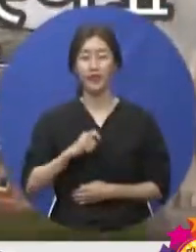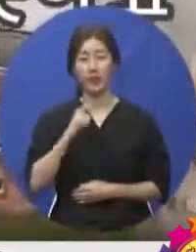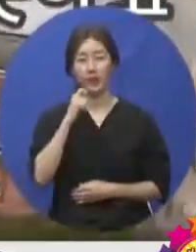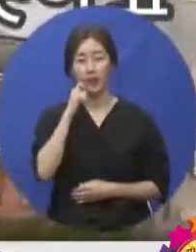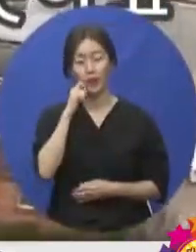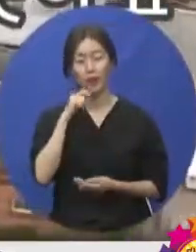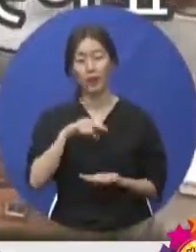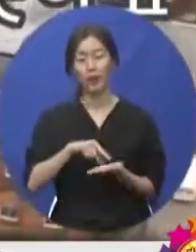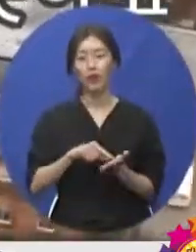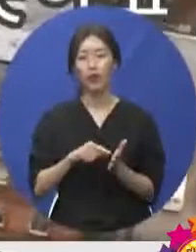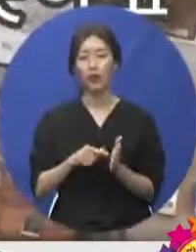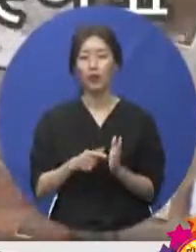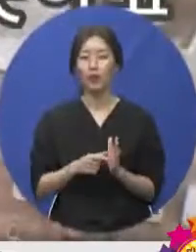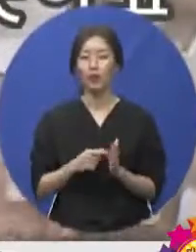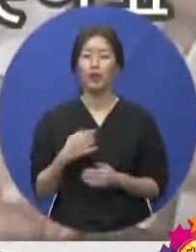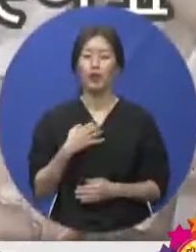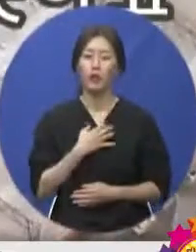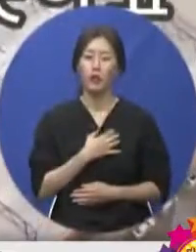견디기